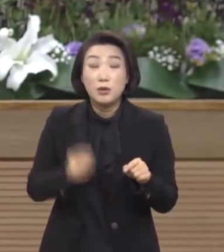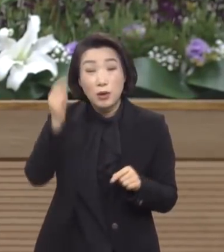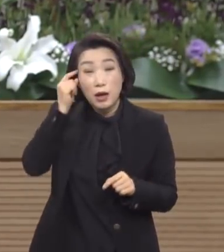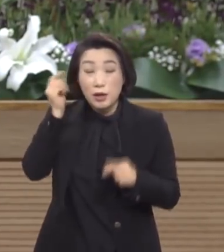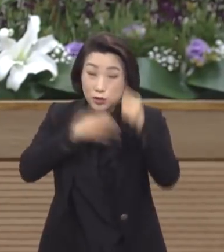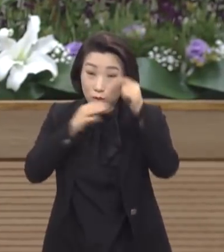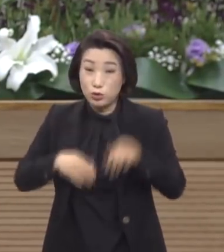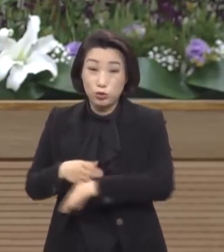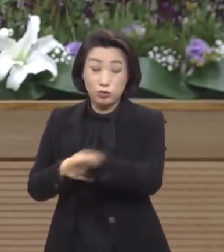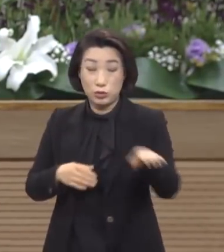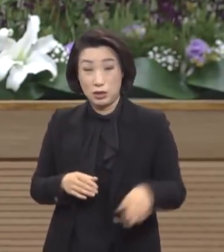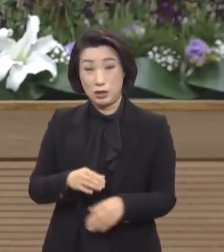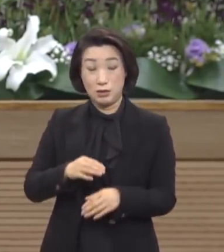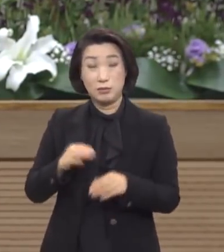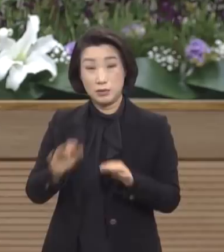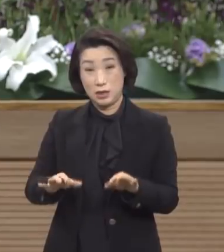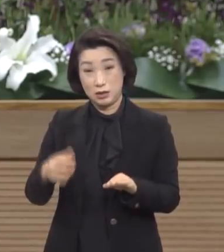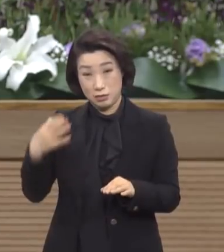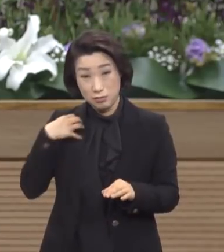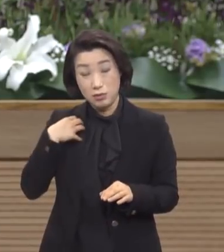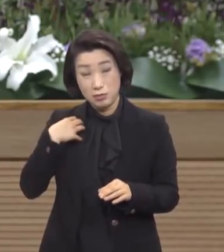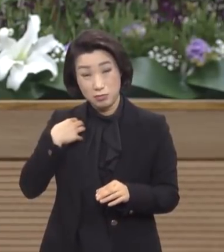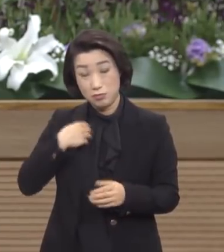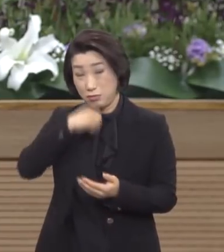성도가 마땅히 해야 할 바다.